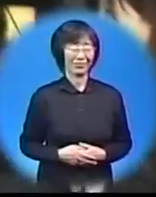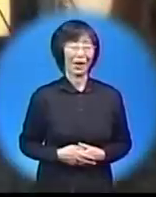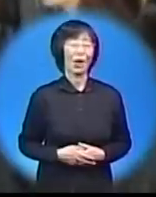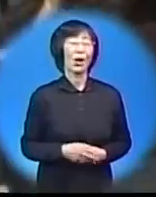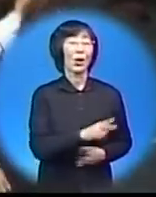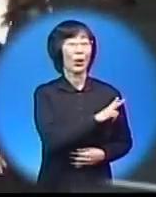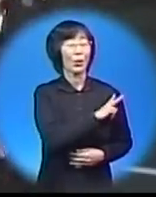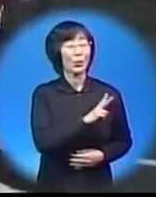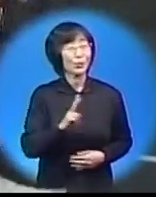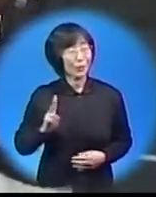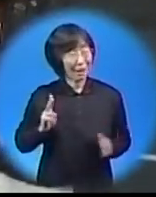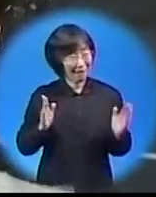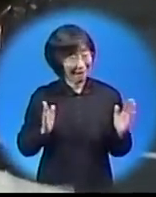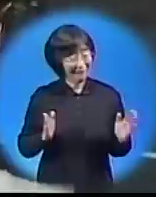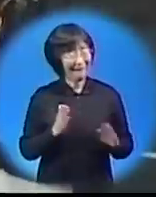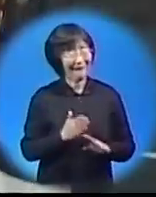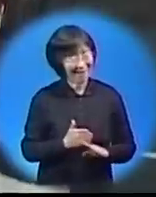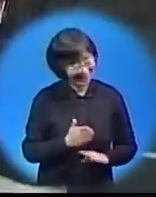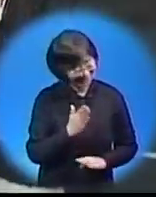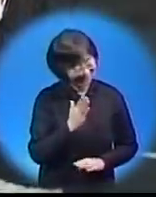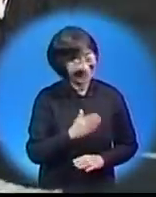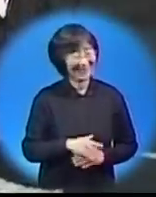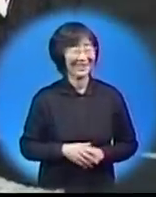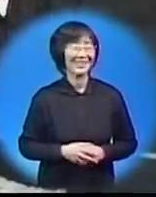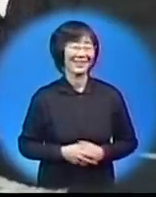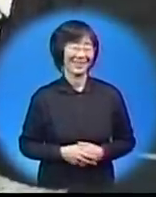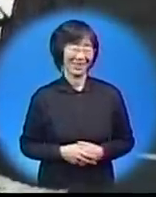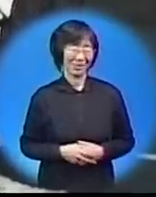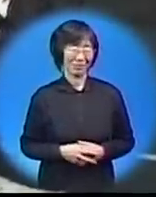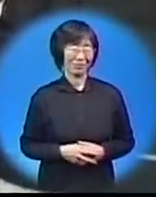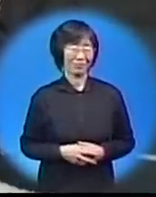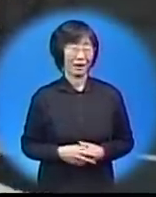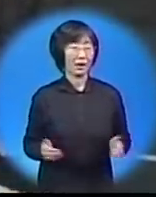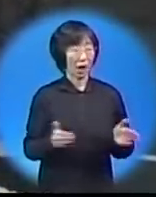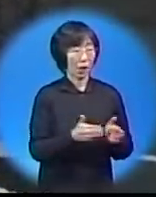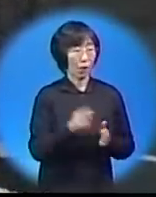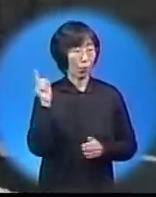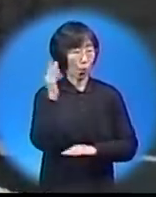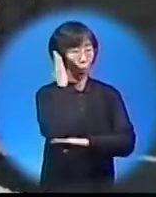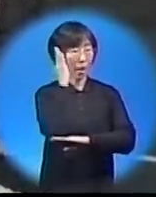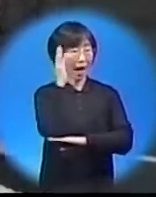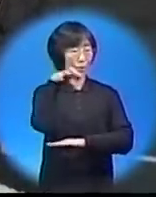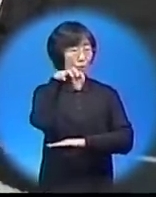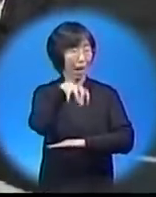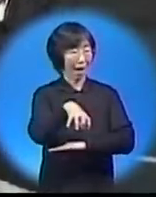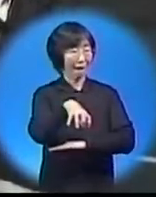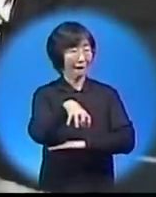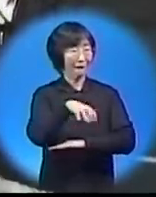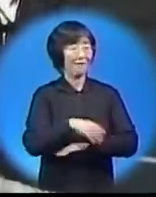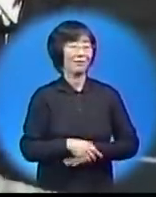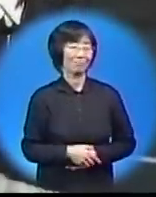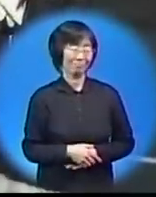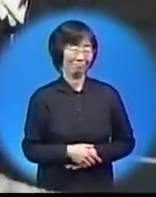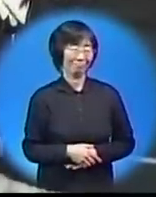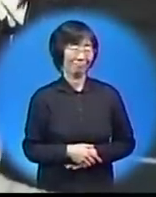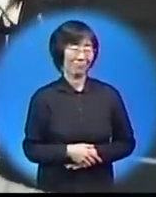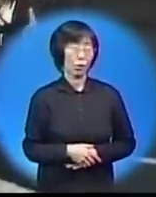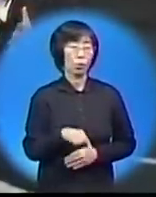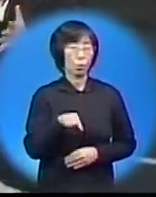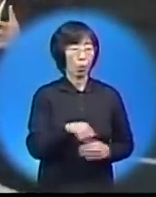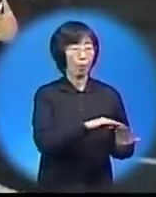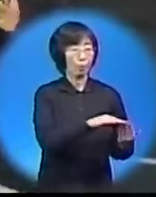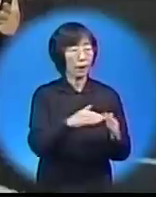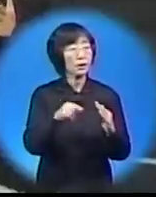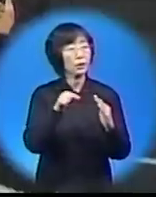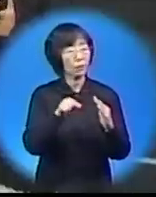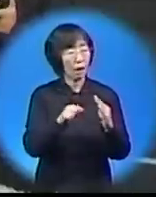山下さん、2日間本当にどうもありがとうございました。最後はこの上町役場の前からということなんですけども、はいはい、上